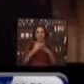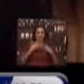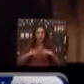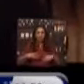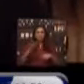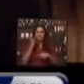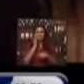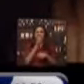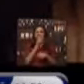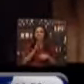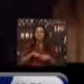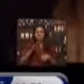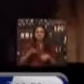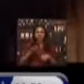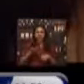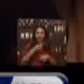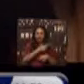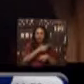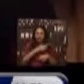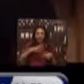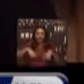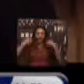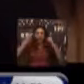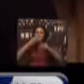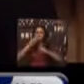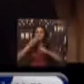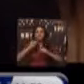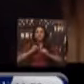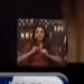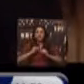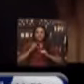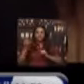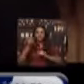الضحك. في الاخر خالص نباهي